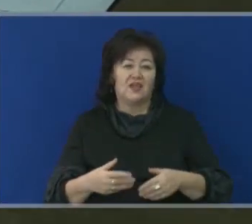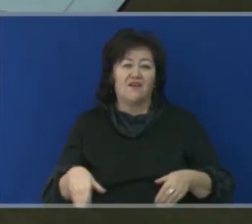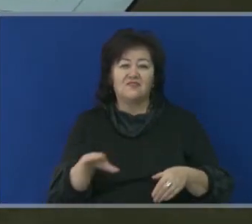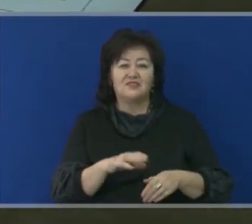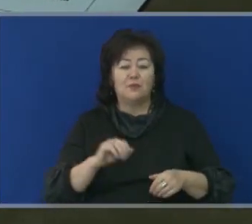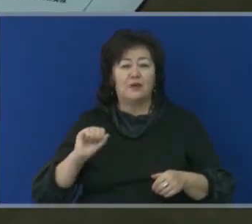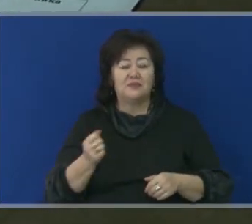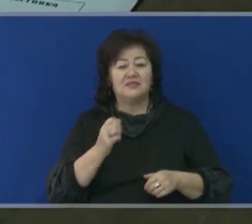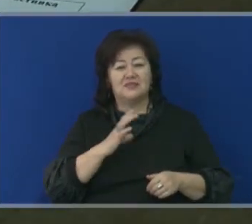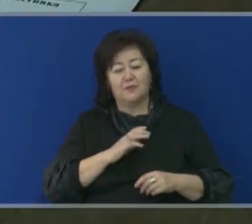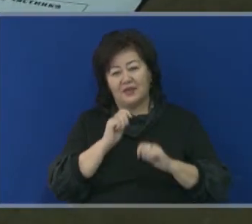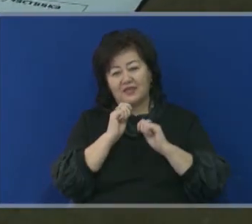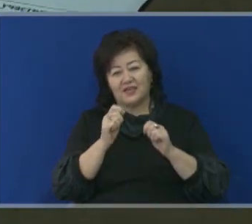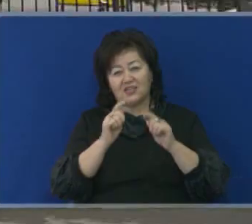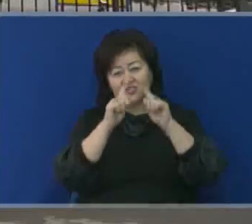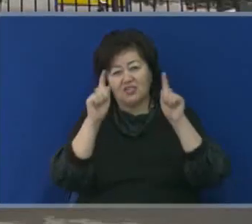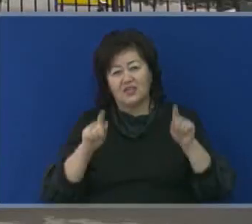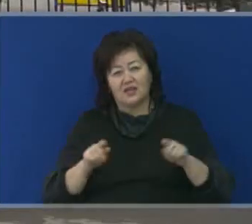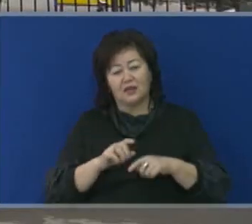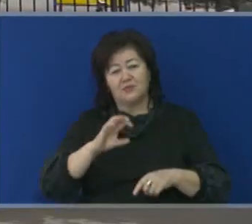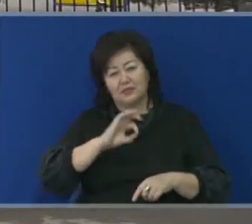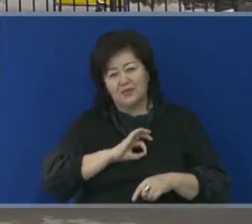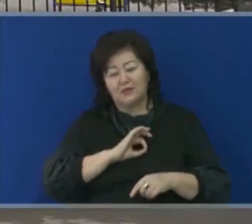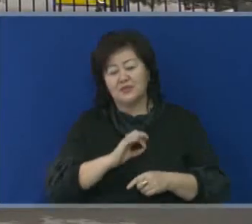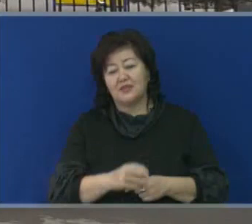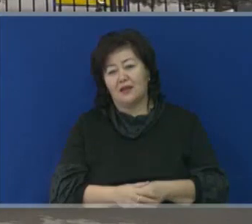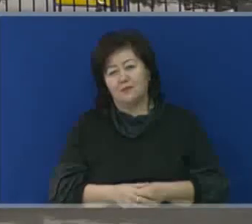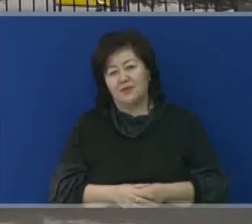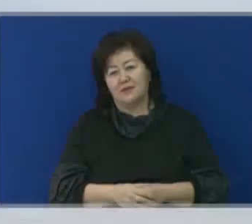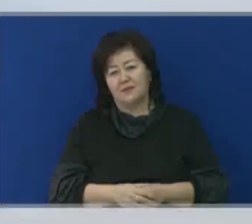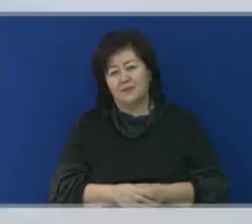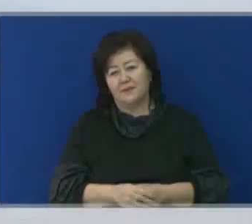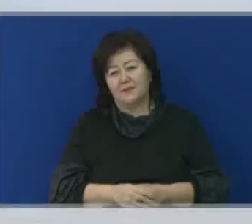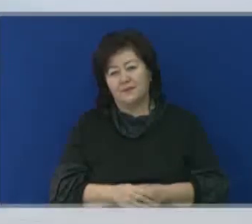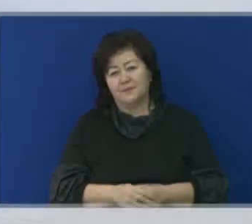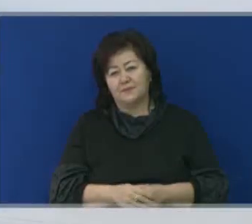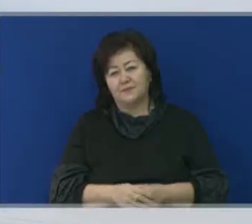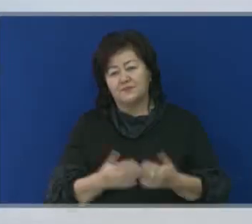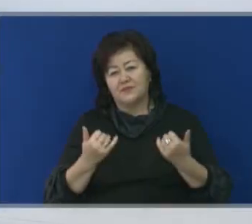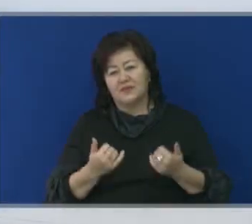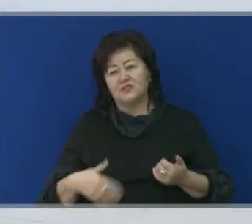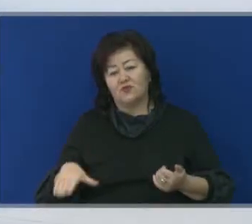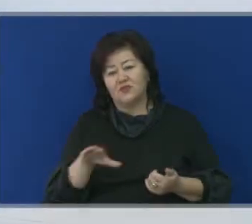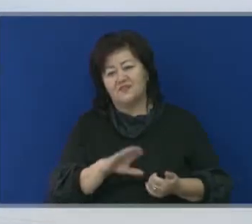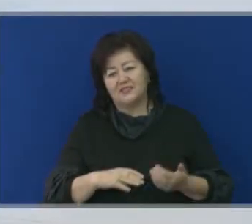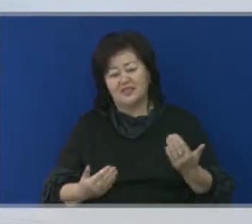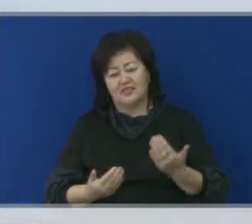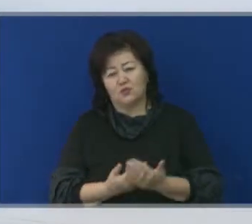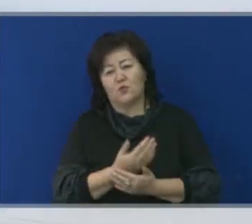грамотами. Ботагоз Дандыбаева, Аслан Ертисбаев, Айдос Айткалиев, телеканал «Семей». На